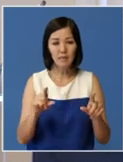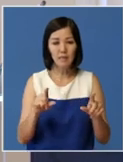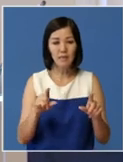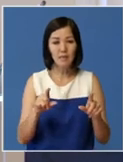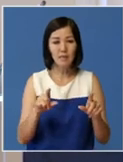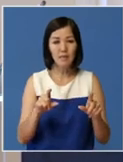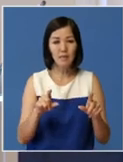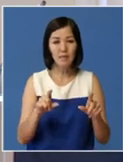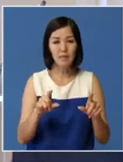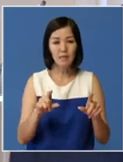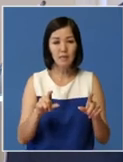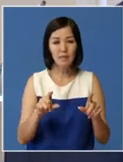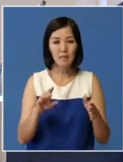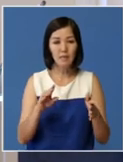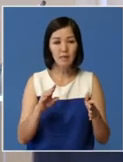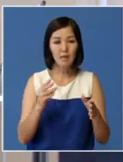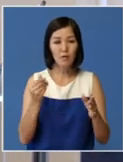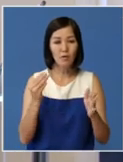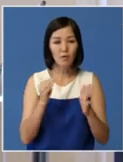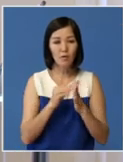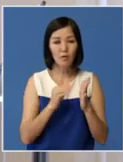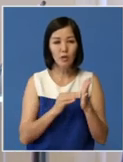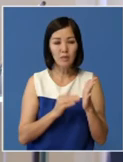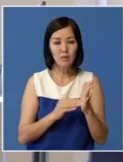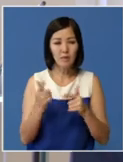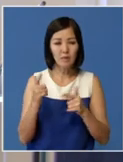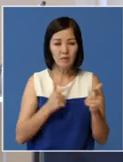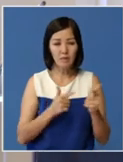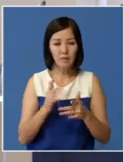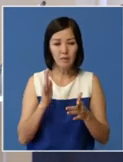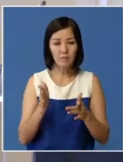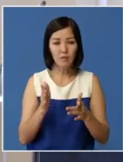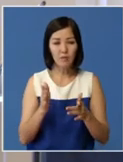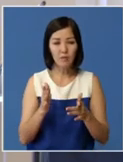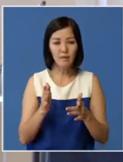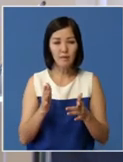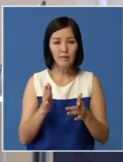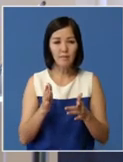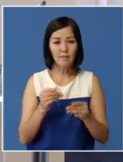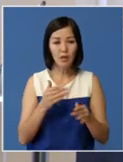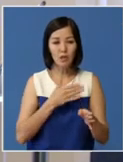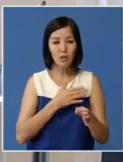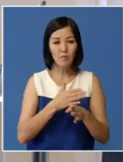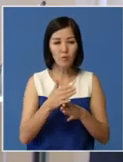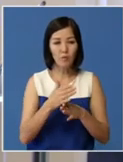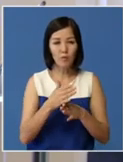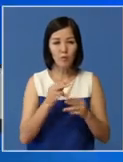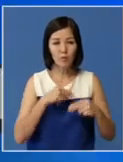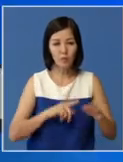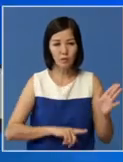IT лицейдің жаңағы проект мен документация дейміз. Оған енді онысына қаржы бөлініп, ол жұмыстар